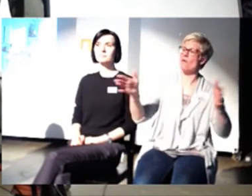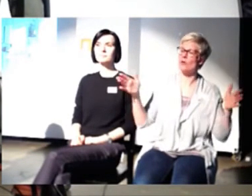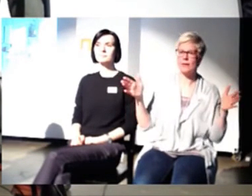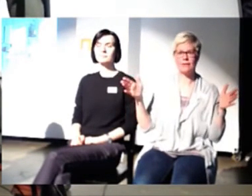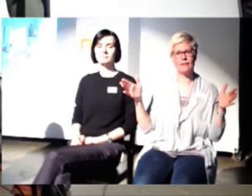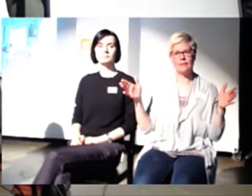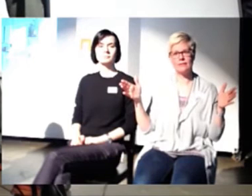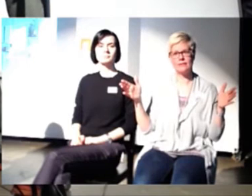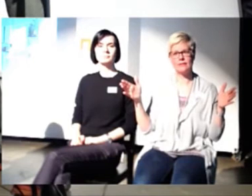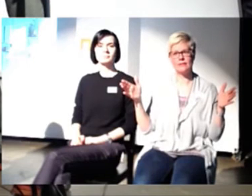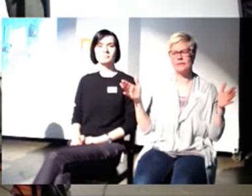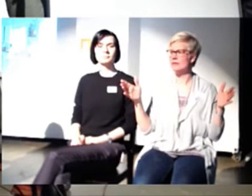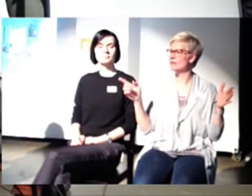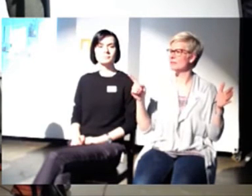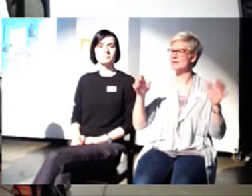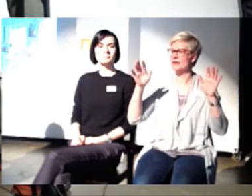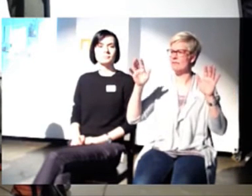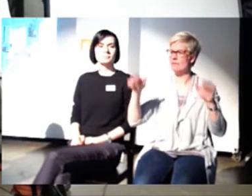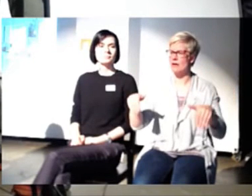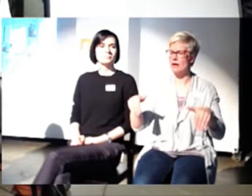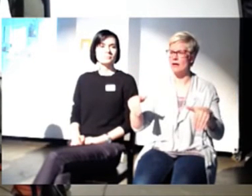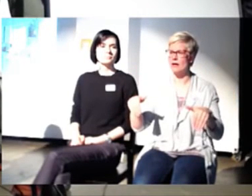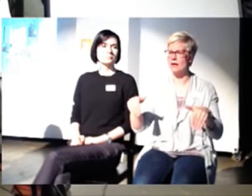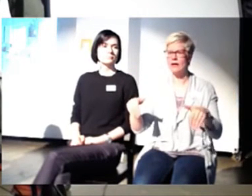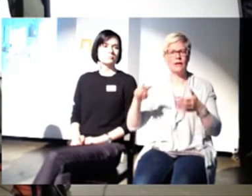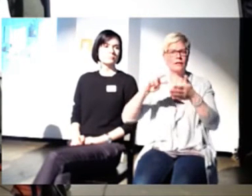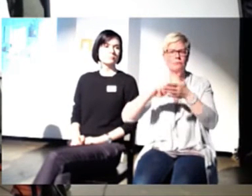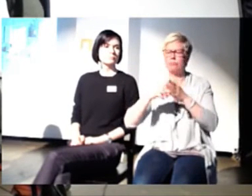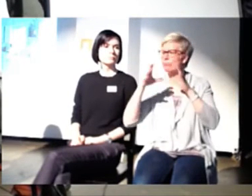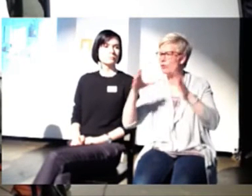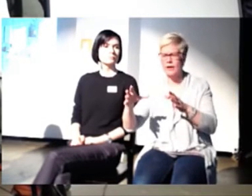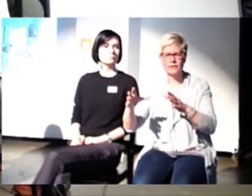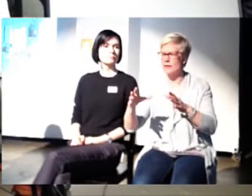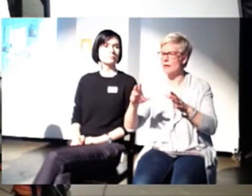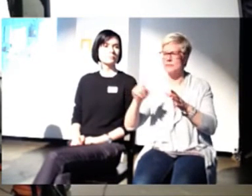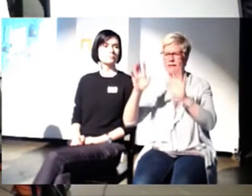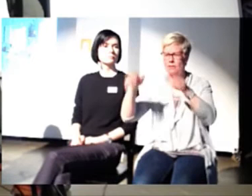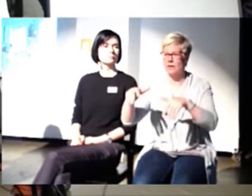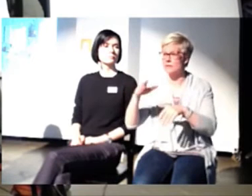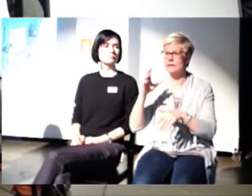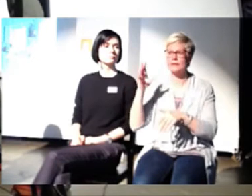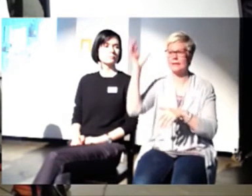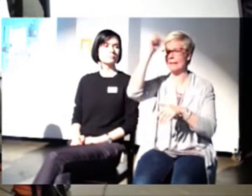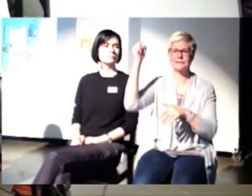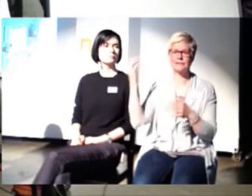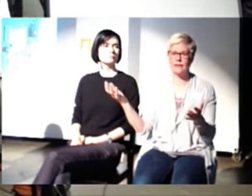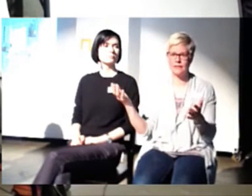paitsi niin kuin, et mitä tahansa lajien prokkiksia kehitätte ja keksitte, niin aina kannattaa